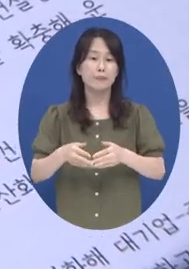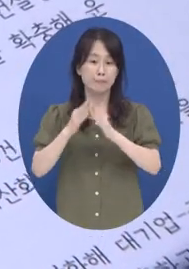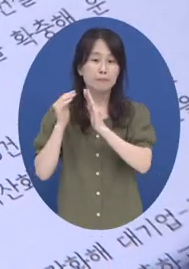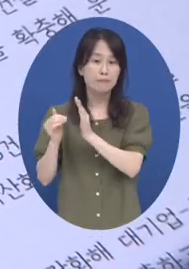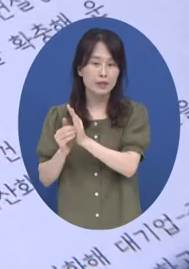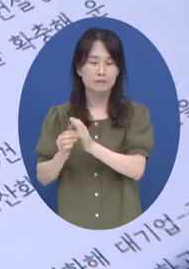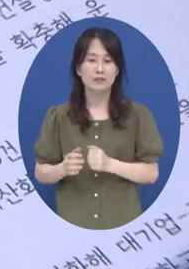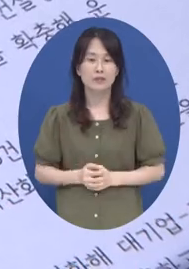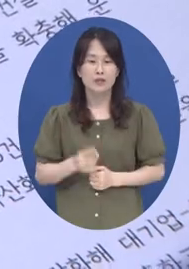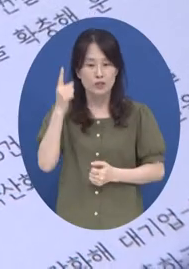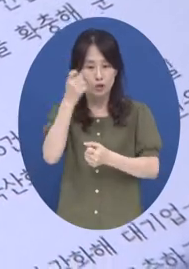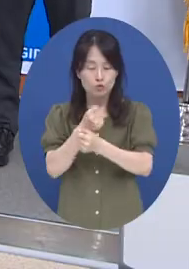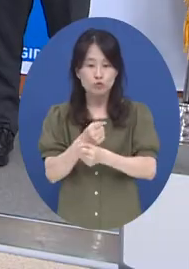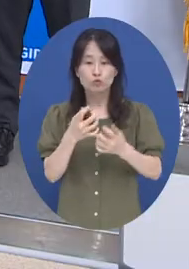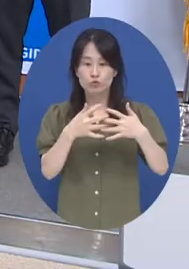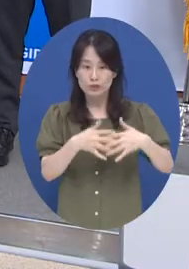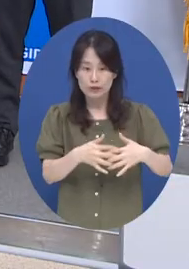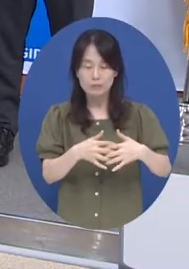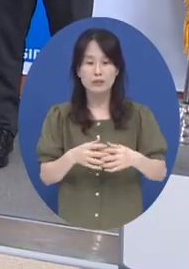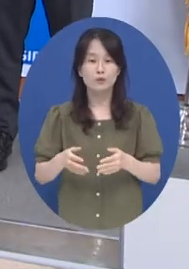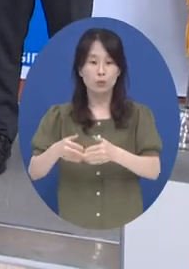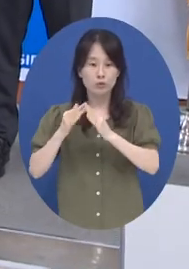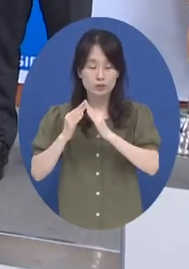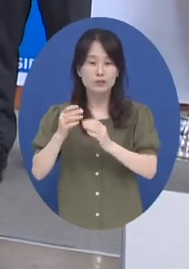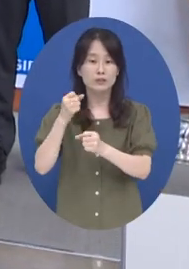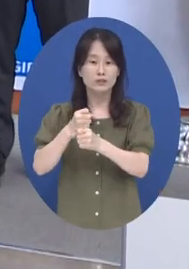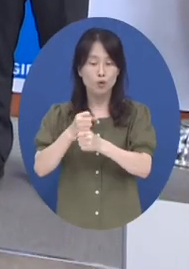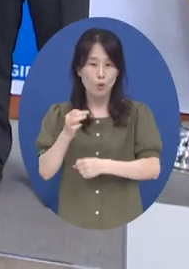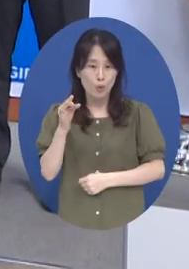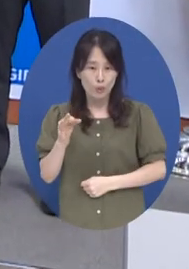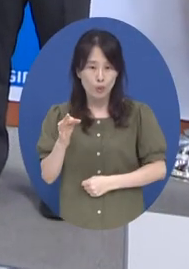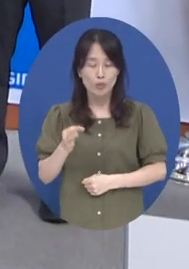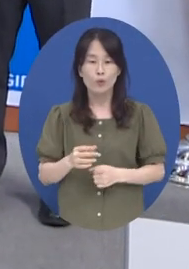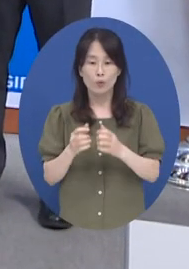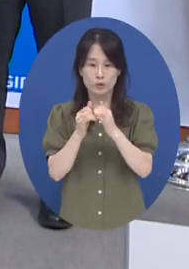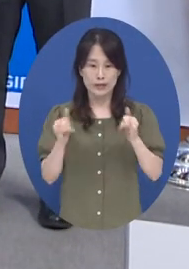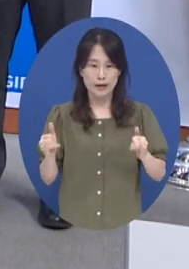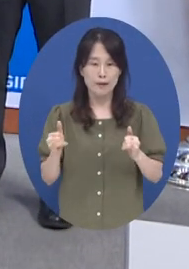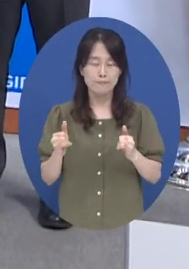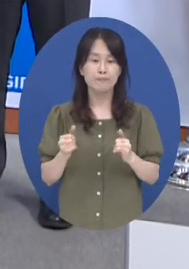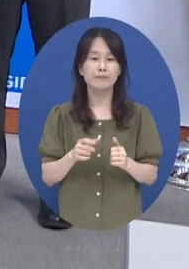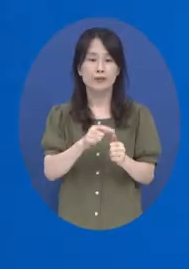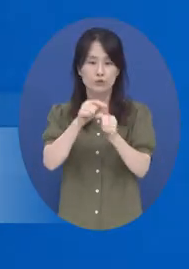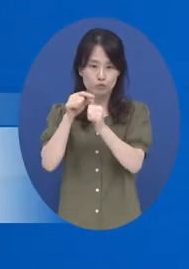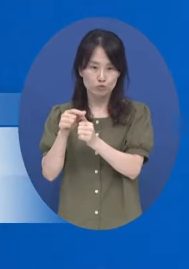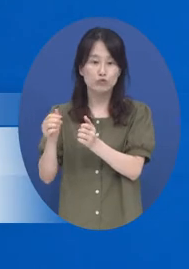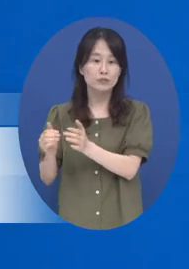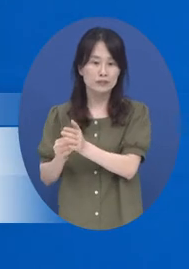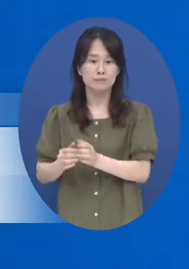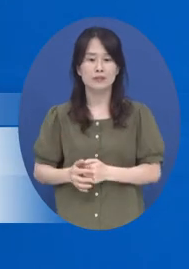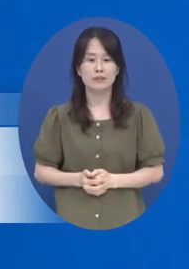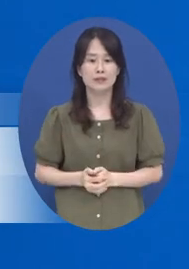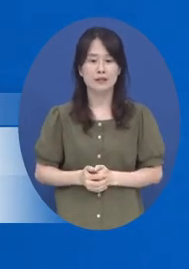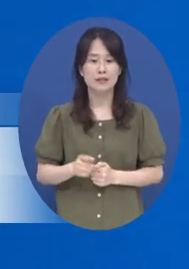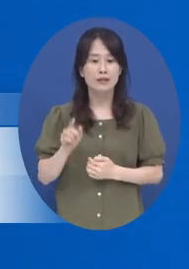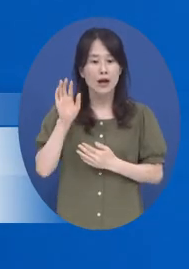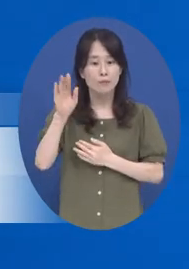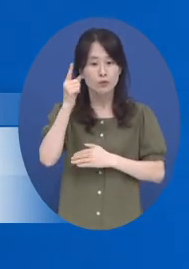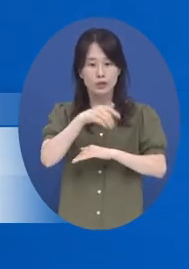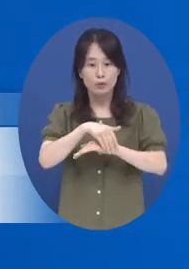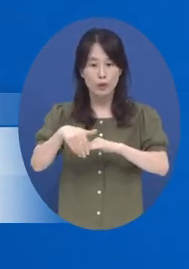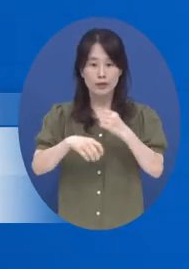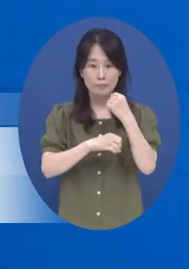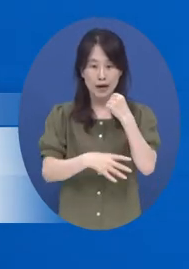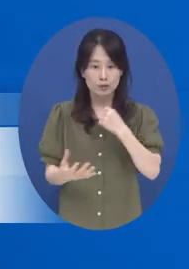추진했습니다. 이 밖에도 연구 장비와 시설 구축 비용, 그리고 인력 확보를 추진했습니다. 경기도는 소부장 육성 향후